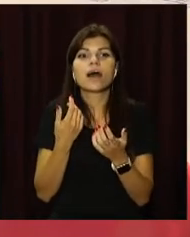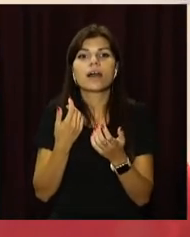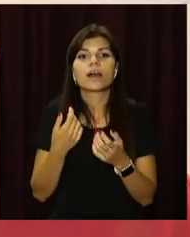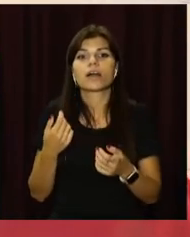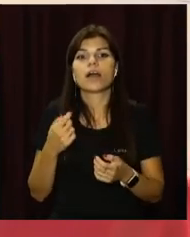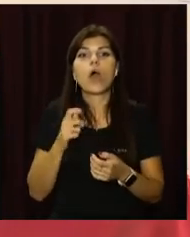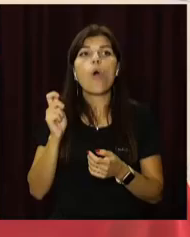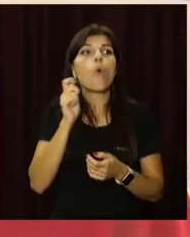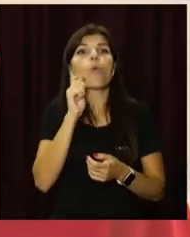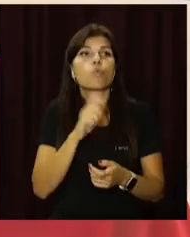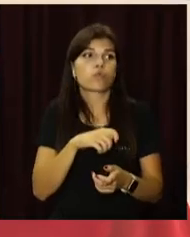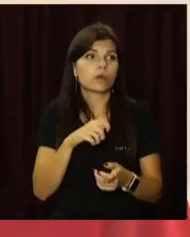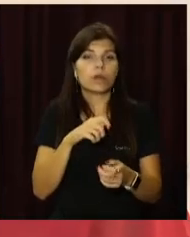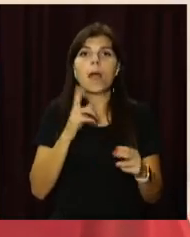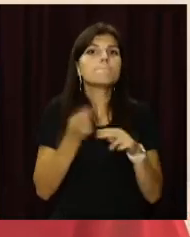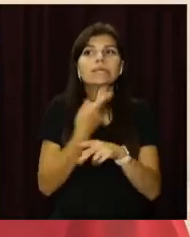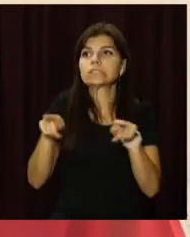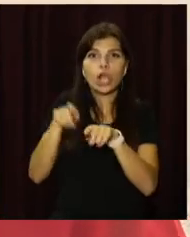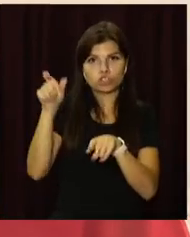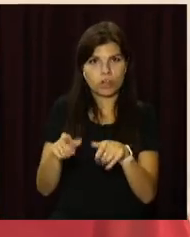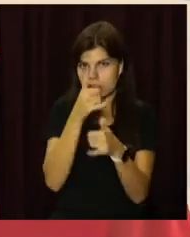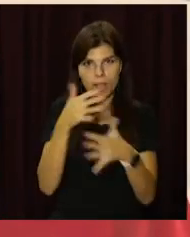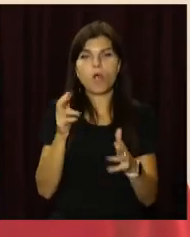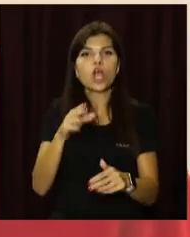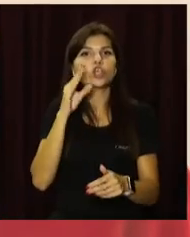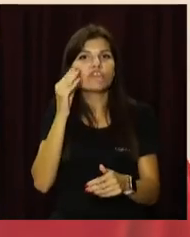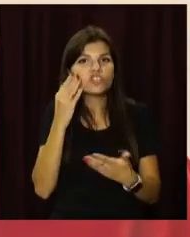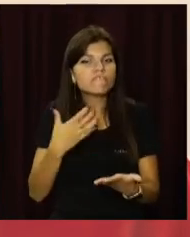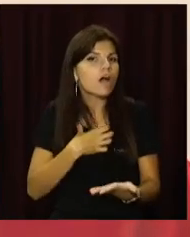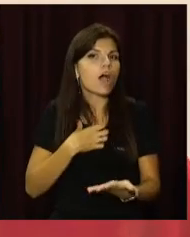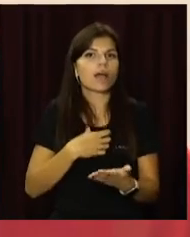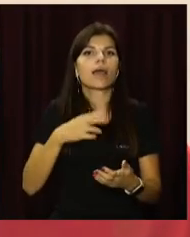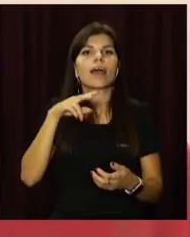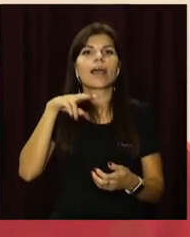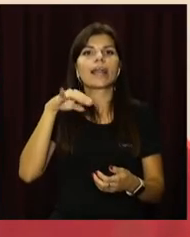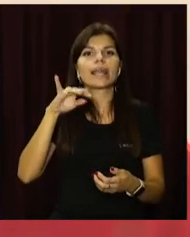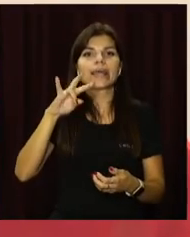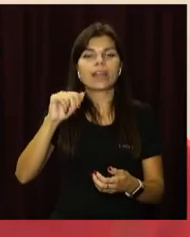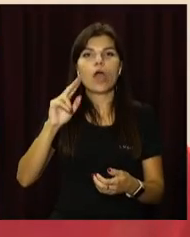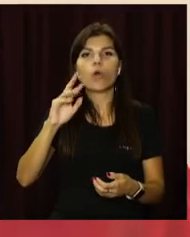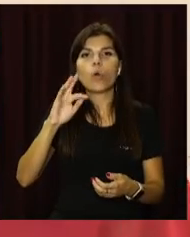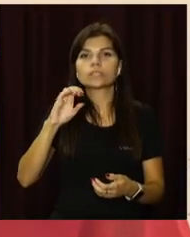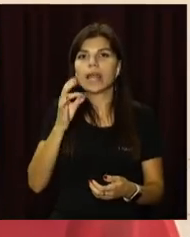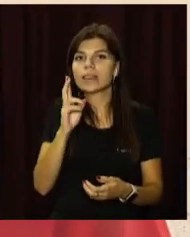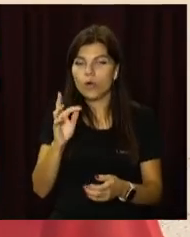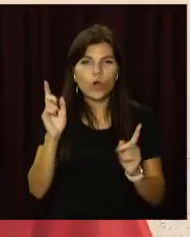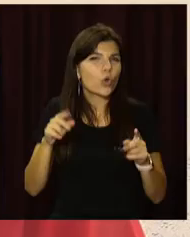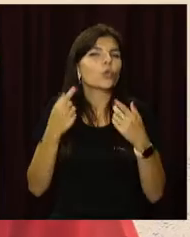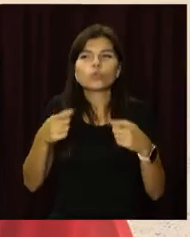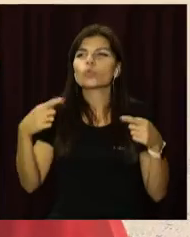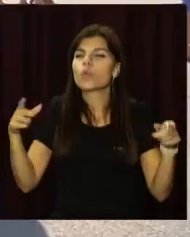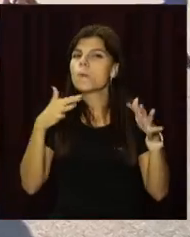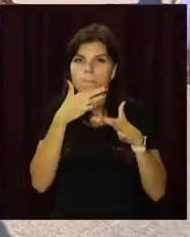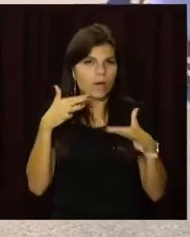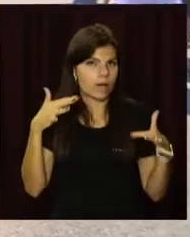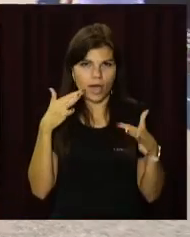немислимо Україна без таких геніїв, як Шевченко, як Ліна Костенко і багато-багато